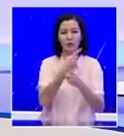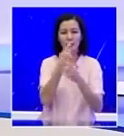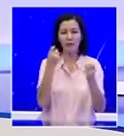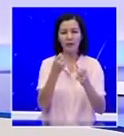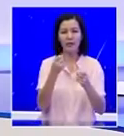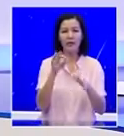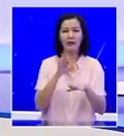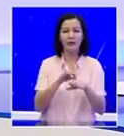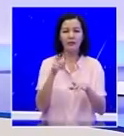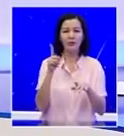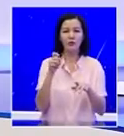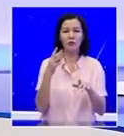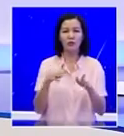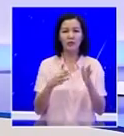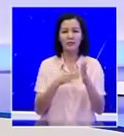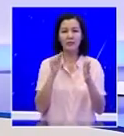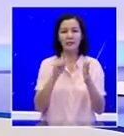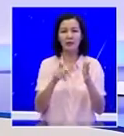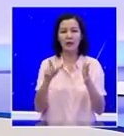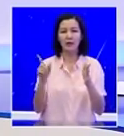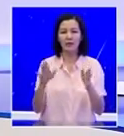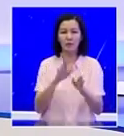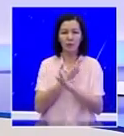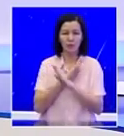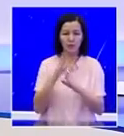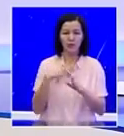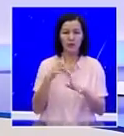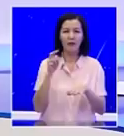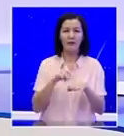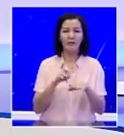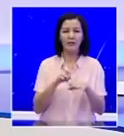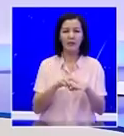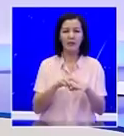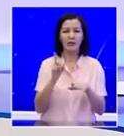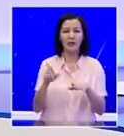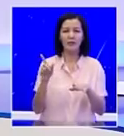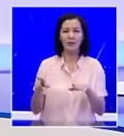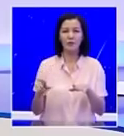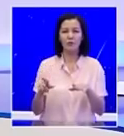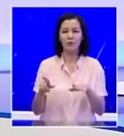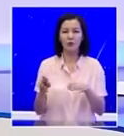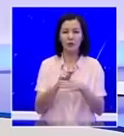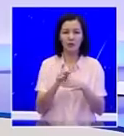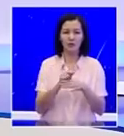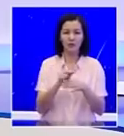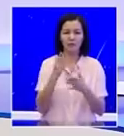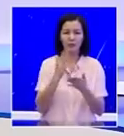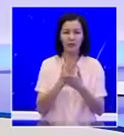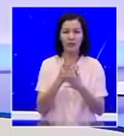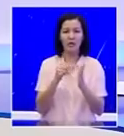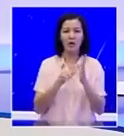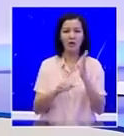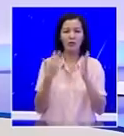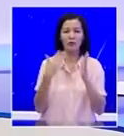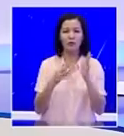мәліметіне сәйкес, індет 148 мыңға жуық адамның өмірін қиыпты. Дәрігерлерде адам өміріне араша түсіп әлек.